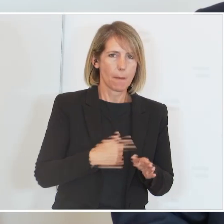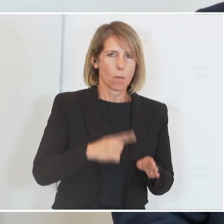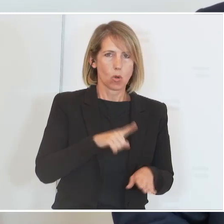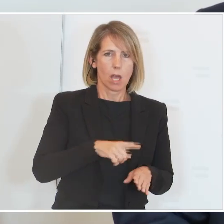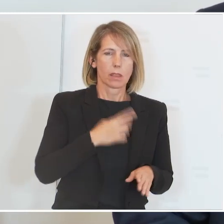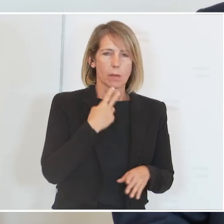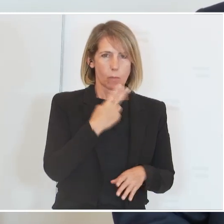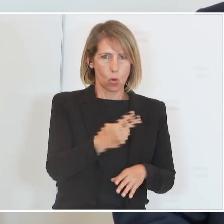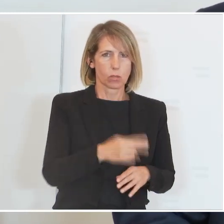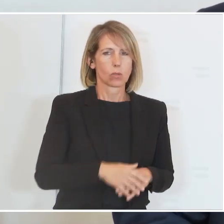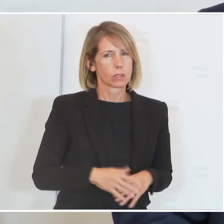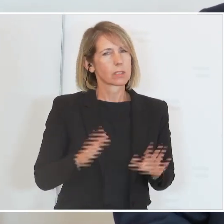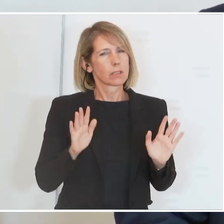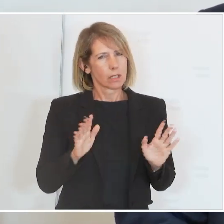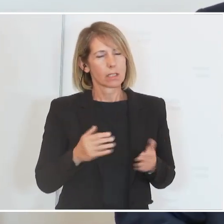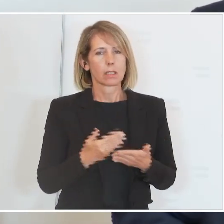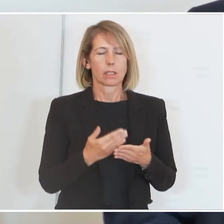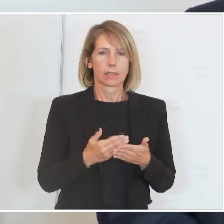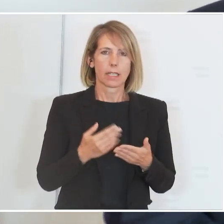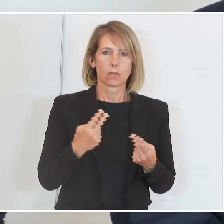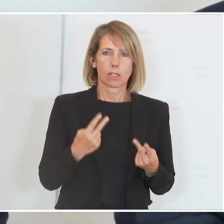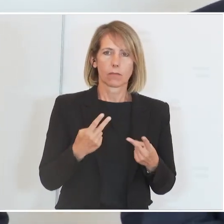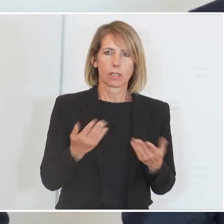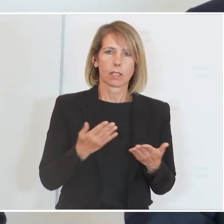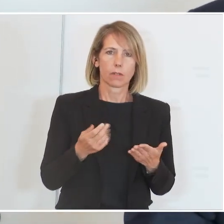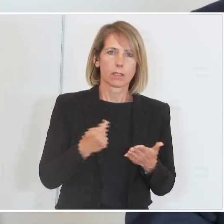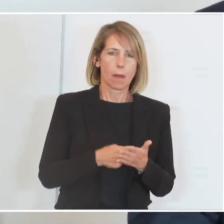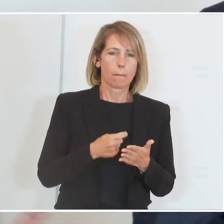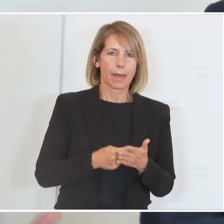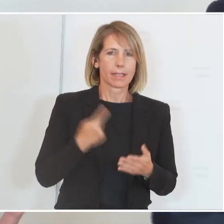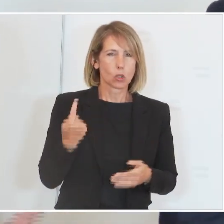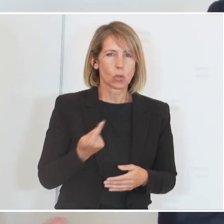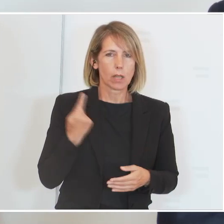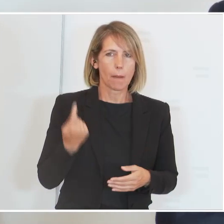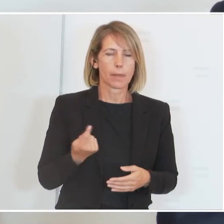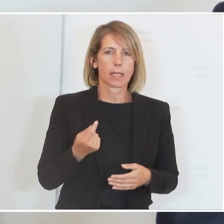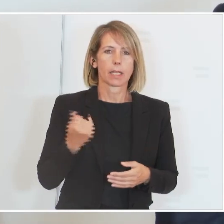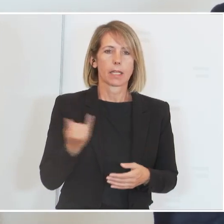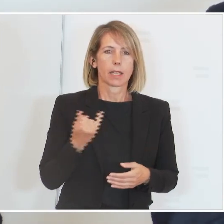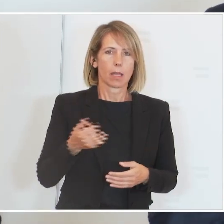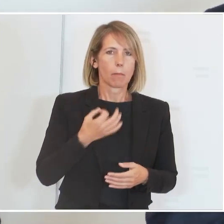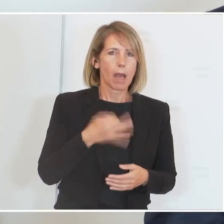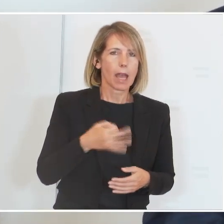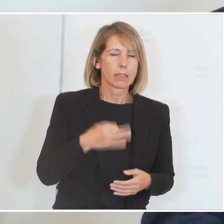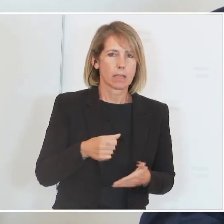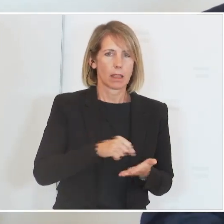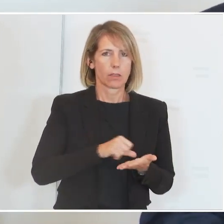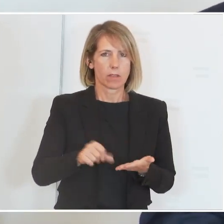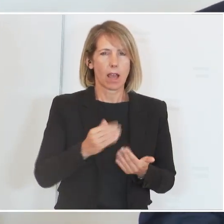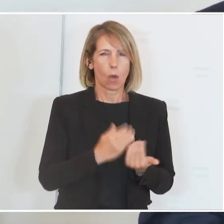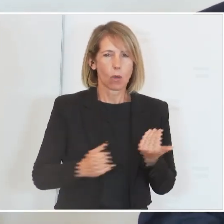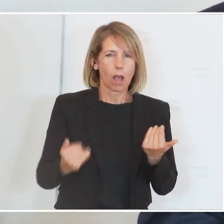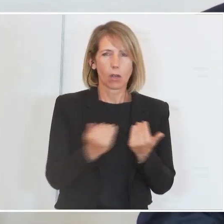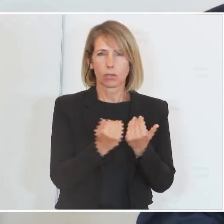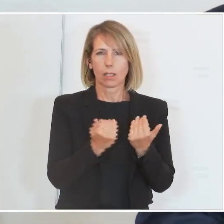eigentlich prognostiziert. Und daher können wir auch die Preisdynamik nicht dauerhaft mit Einzelzahlungen ausgleichen. Das ist, glaube ich, auch